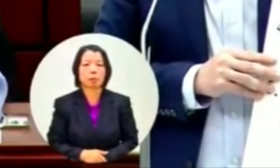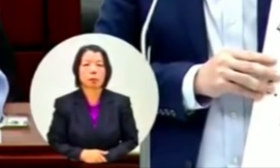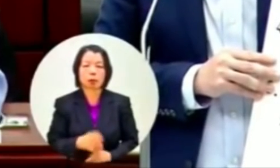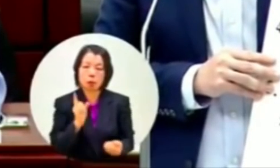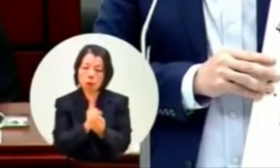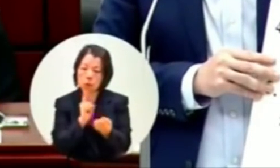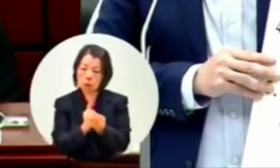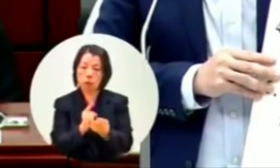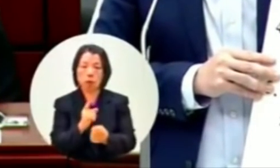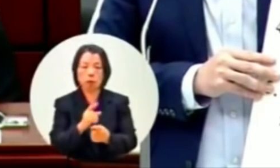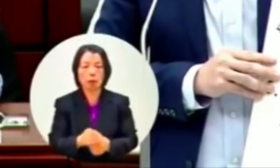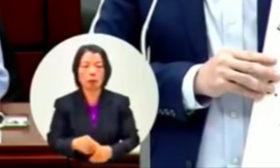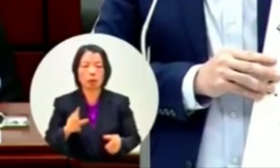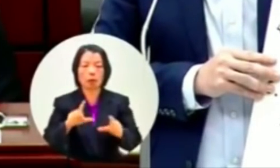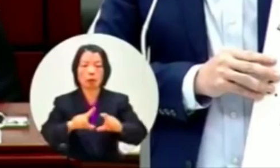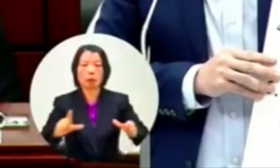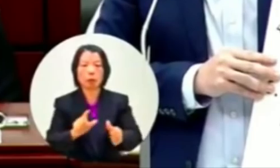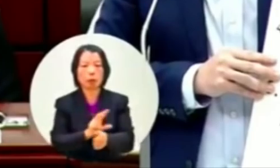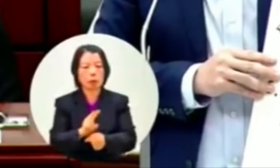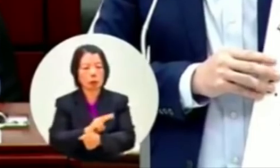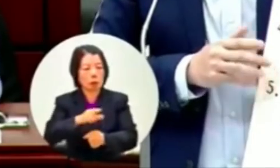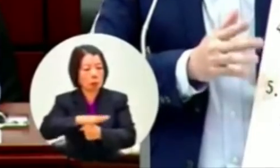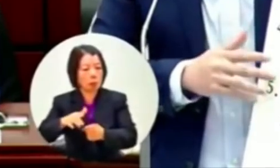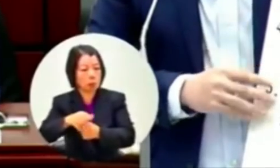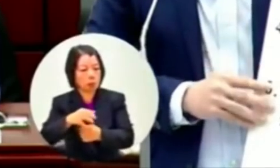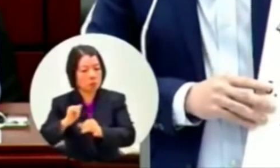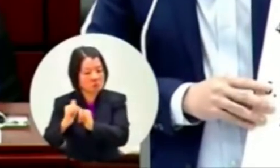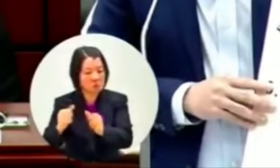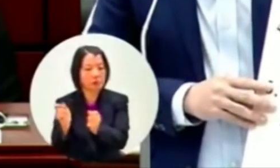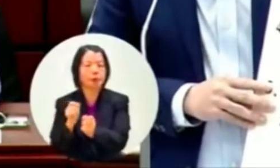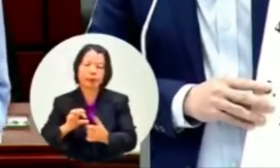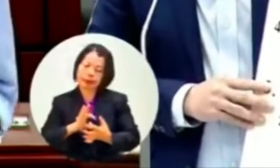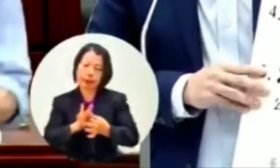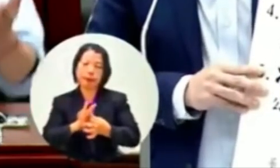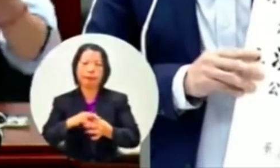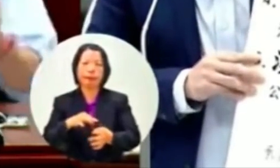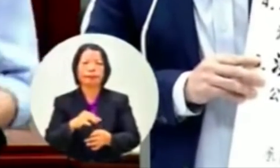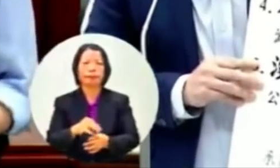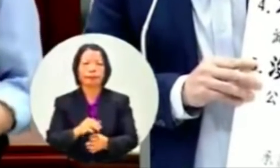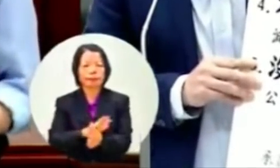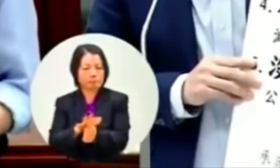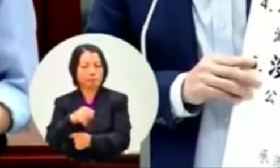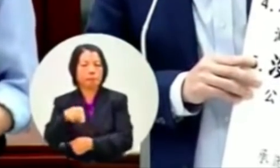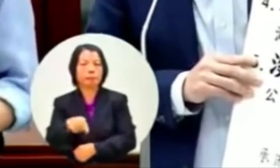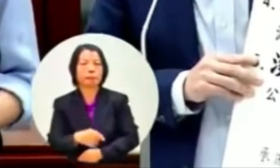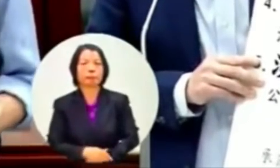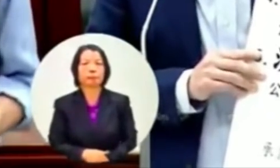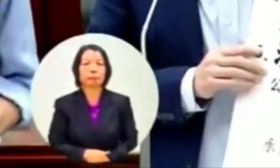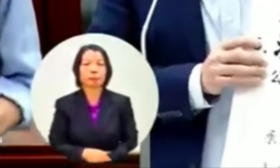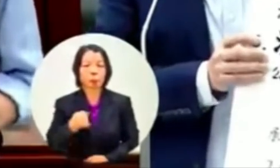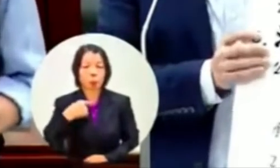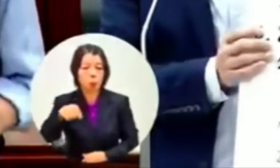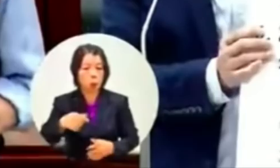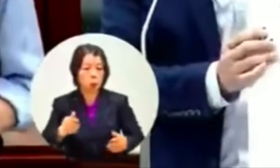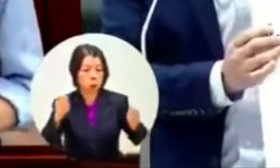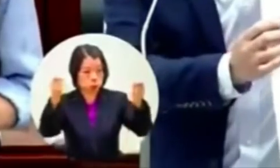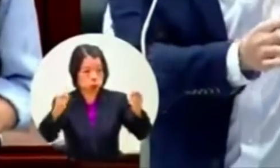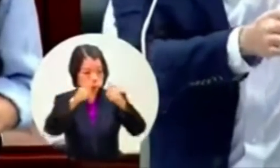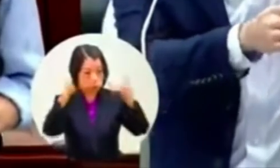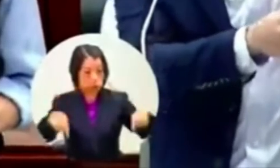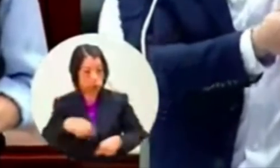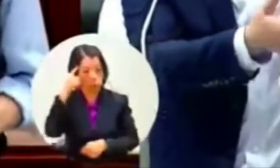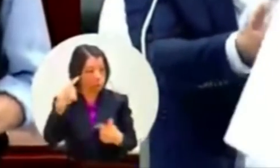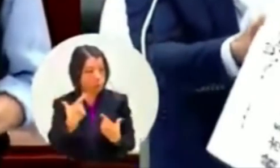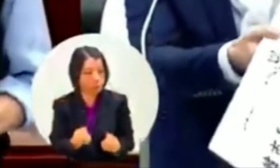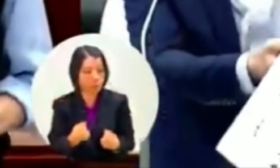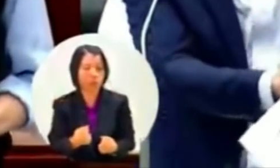大林埔居民的关爱，我们一起来努力。所以五月三日要签好不好？ 市长有认同哦， 议员，我们真的认同，好不好？